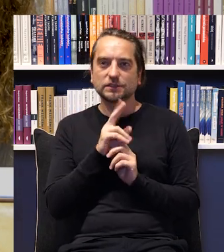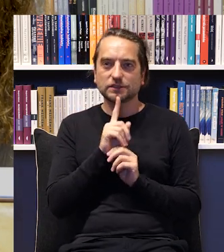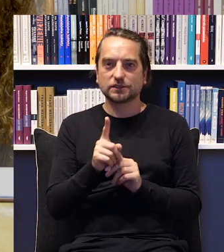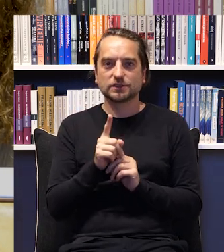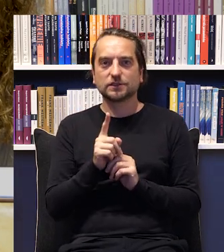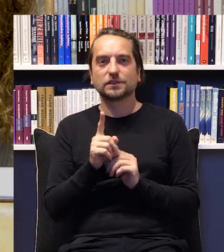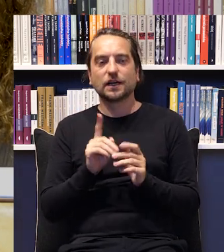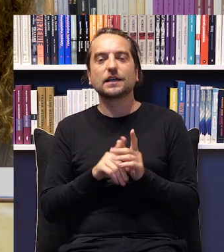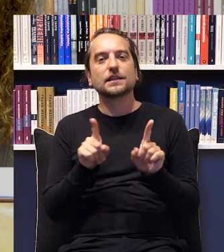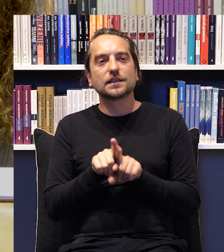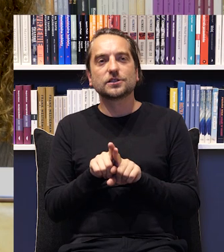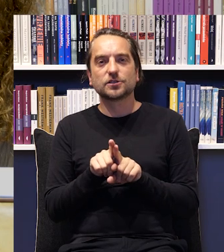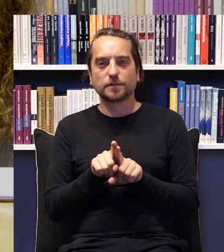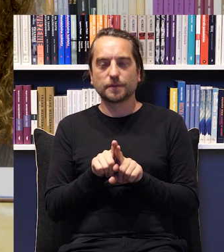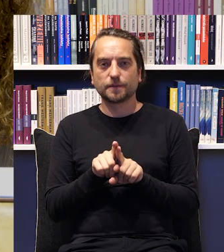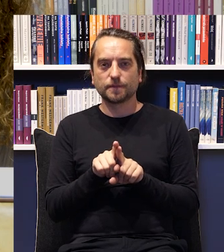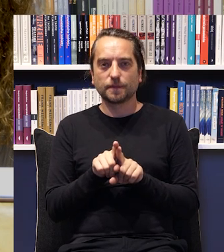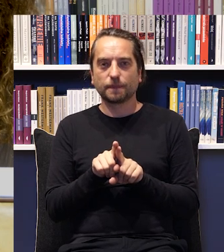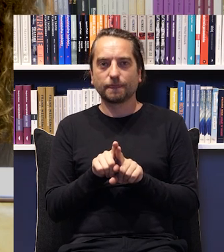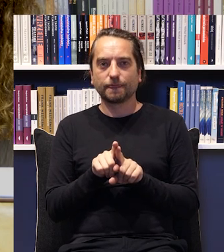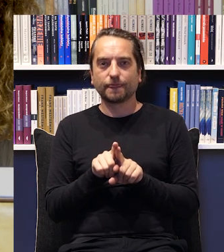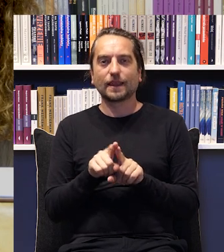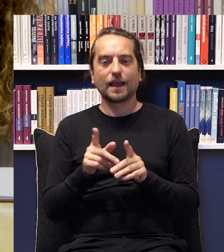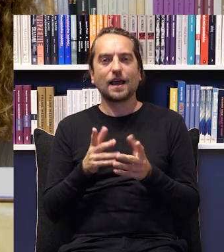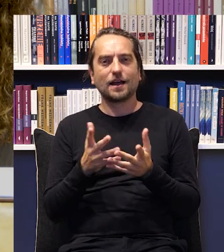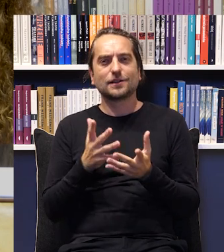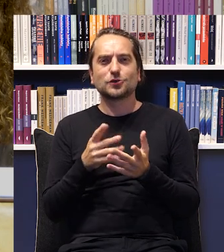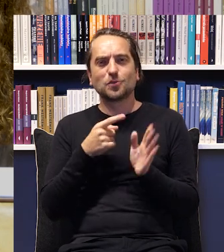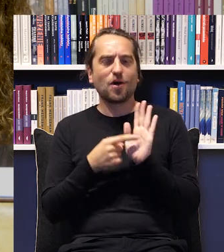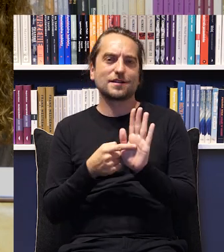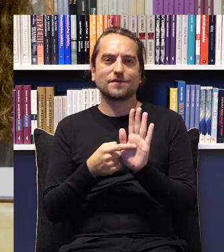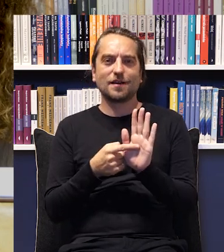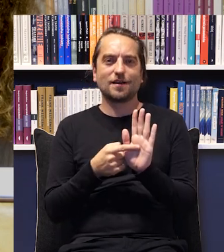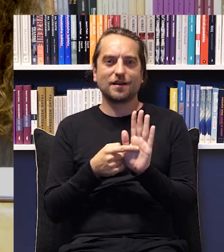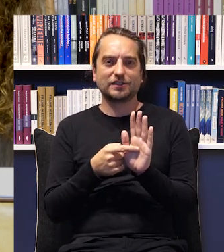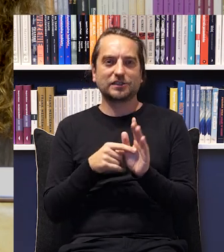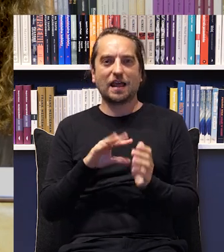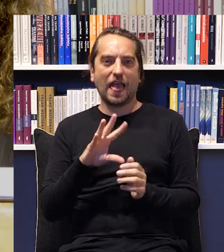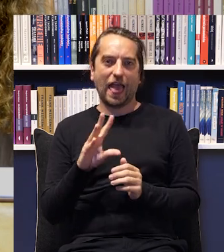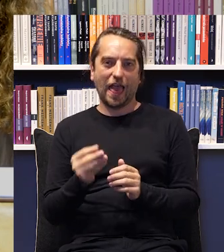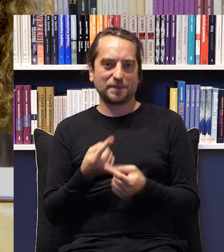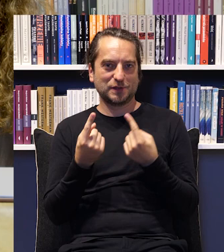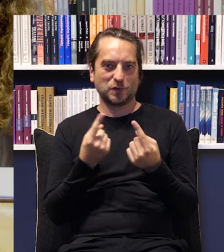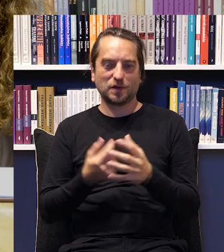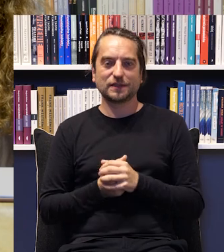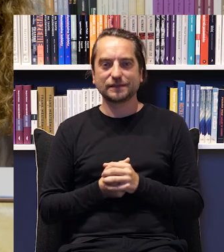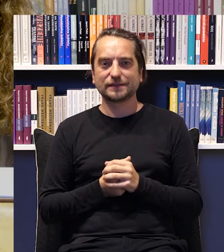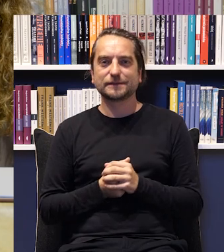ale jednocześnie właśnie obnażaniem absurdu, który już w tym świecie jest. I